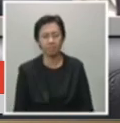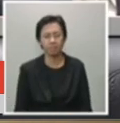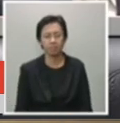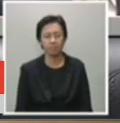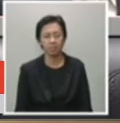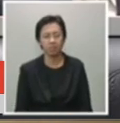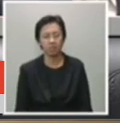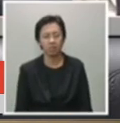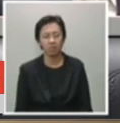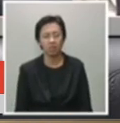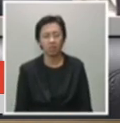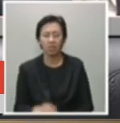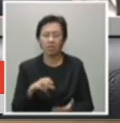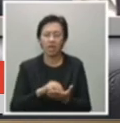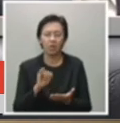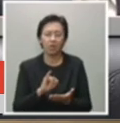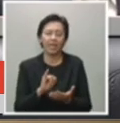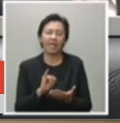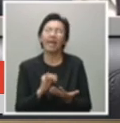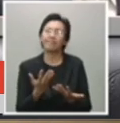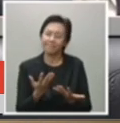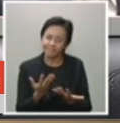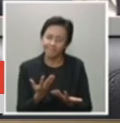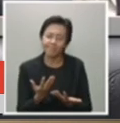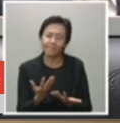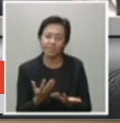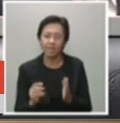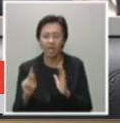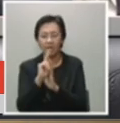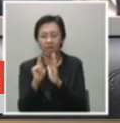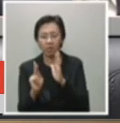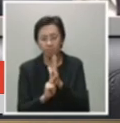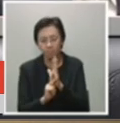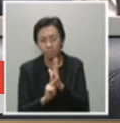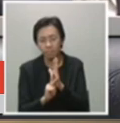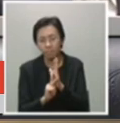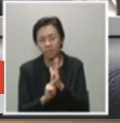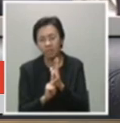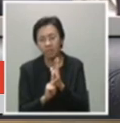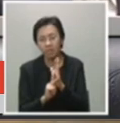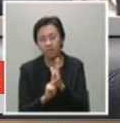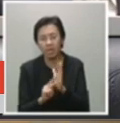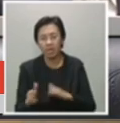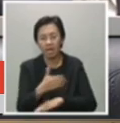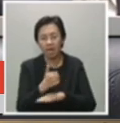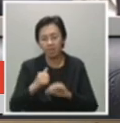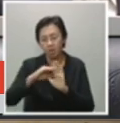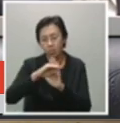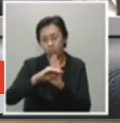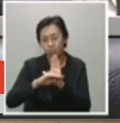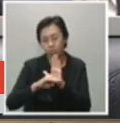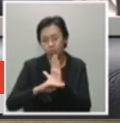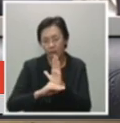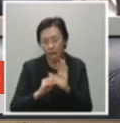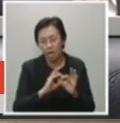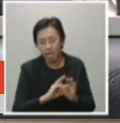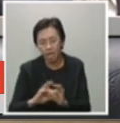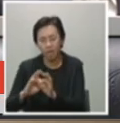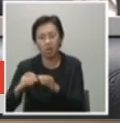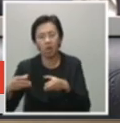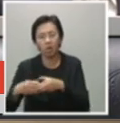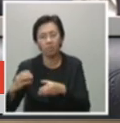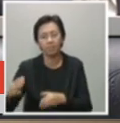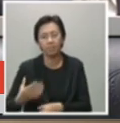แต่ก็เหมือนเป็นคราวเคาะของประเทศไทยค่ะที่กติกาทางการเมืองถูกกำหนดขึ้นเพื่อเอื้อประโยชน์ให้กับฝ่ายเ